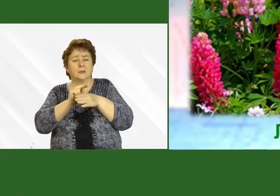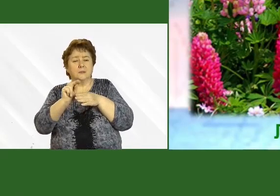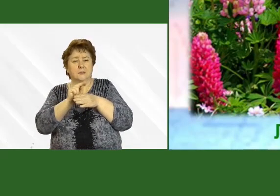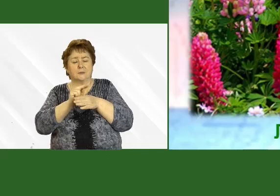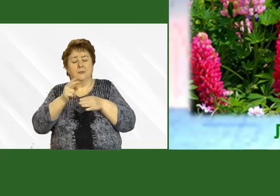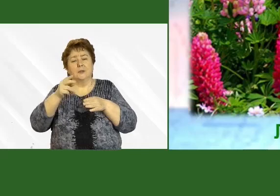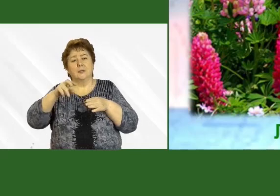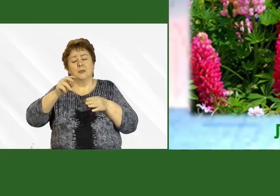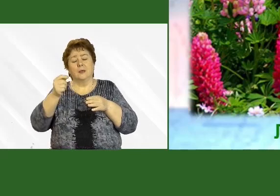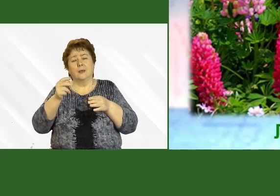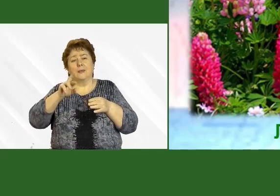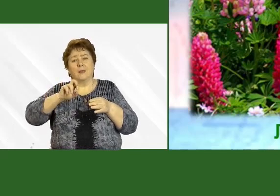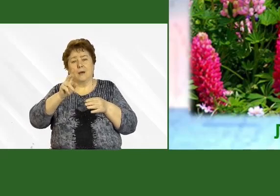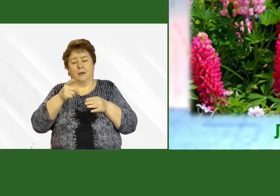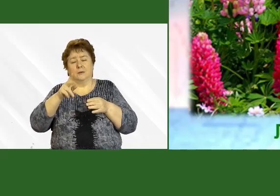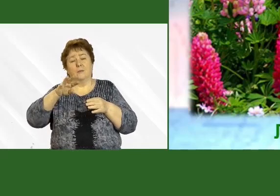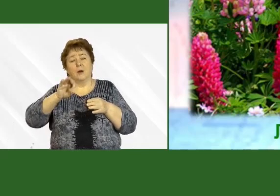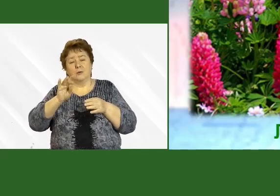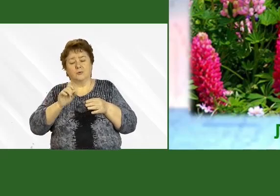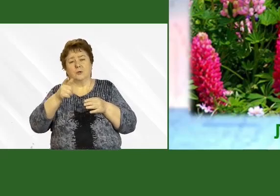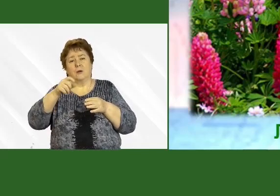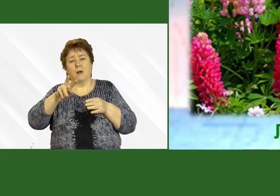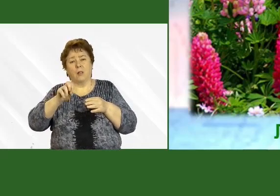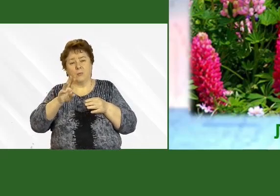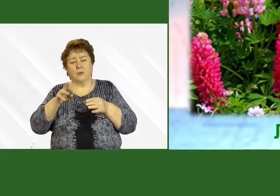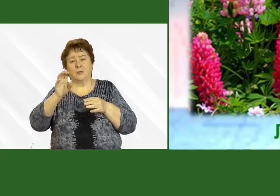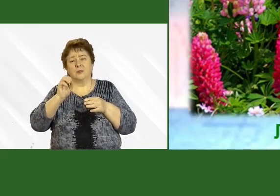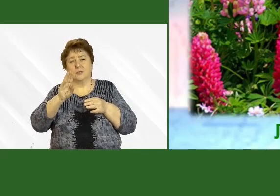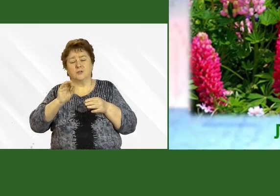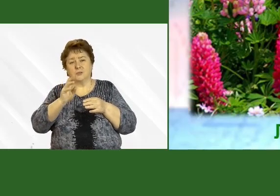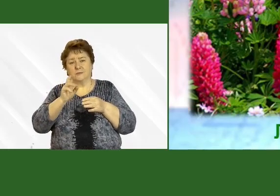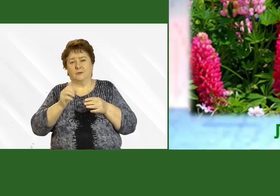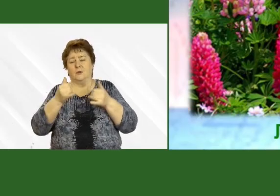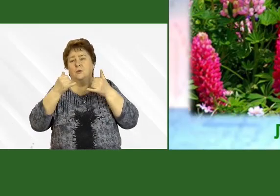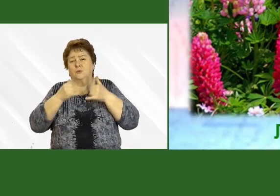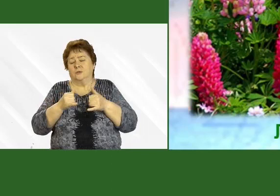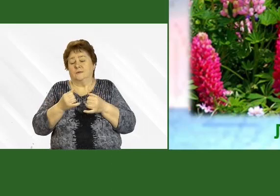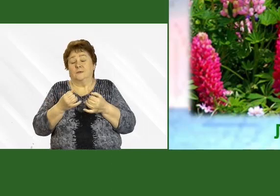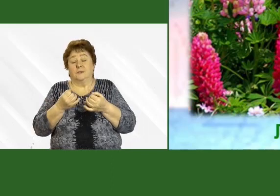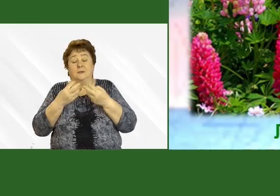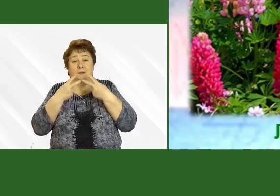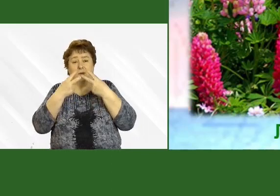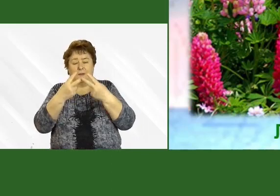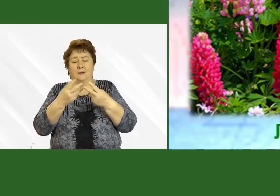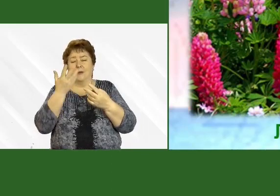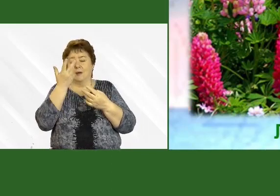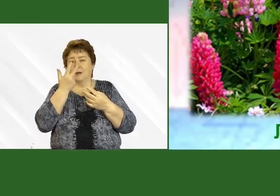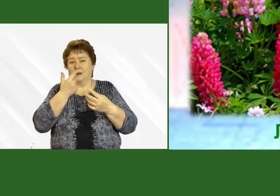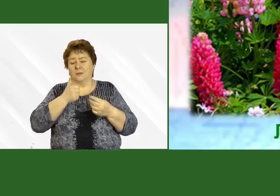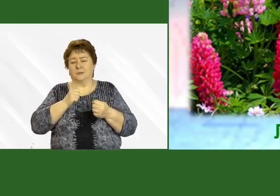морошка голубика ежевика удивительное зрелище красок